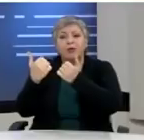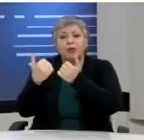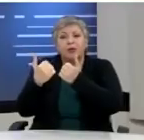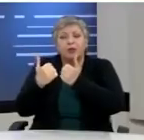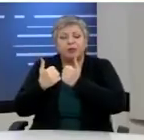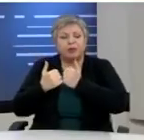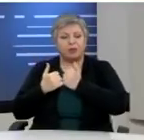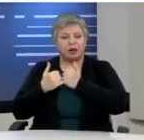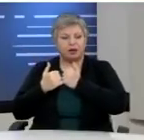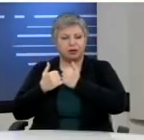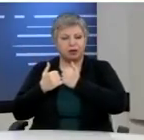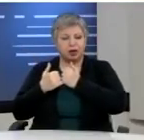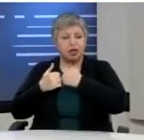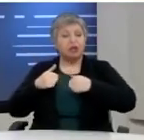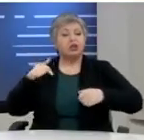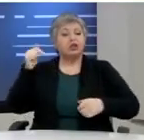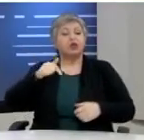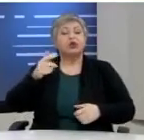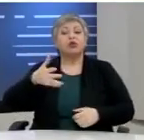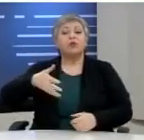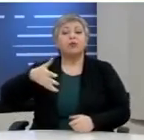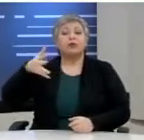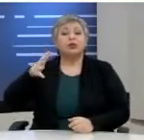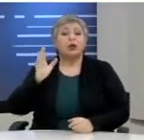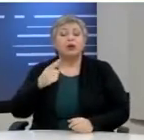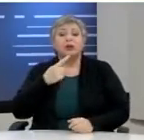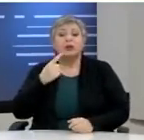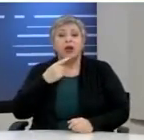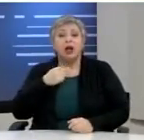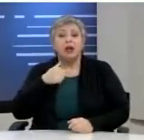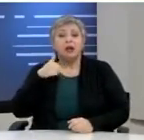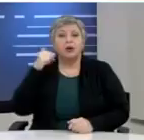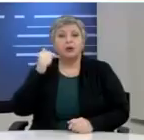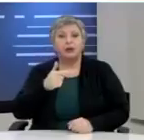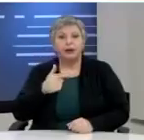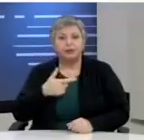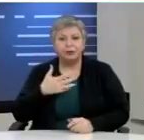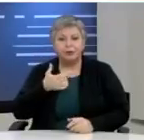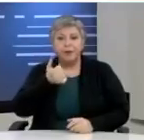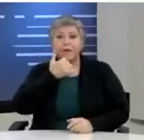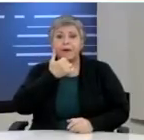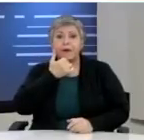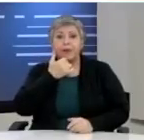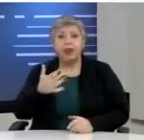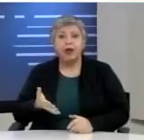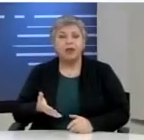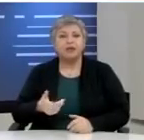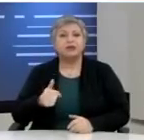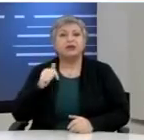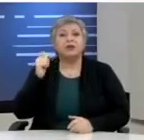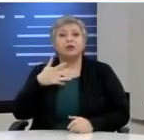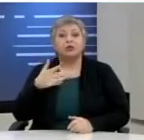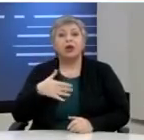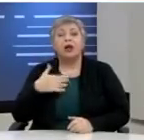Τα έκανε μουσκεμα, έλεγε τότε ο Μητσοτάκης, δεν τα λέω εγώ αυτά. Και δεν ζήτησε οριστική λύση του θέματος με